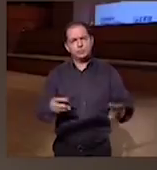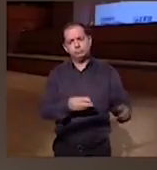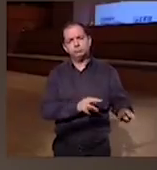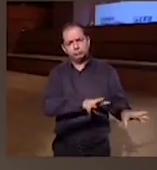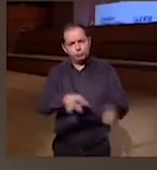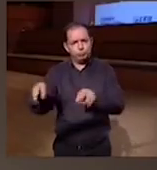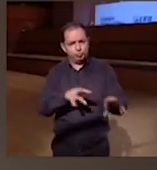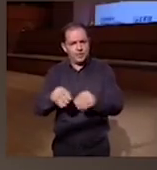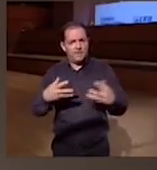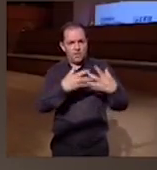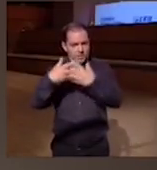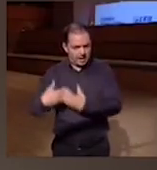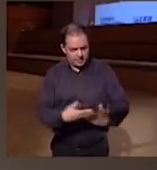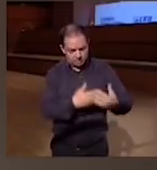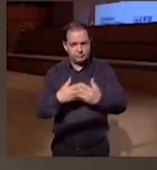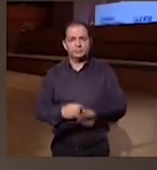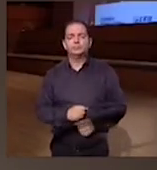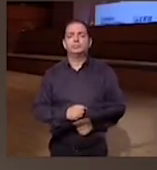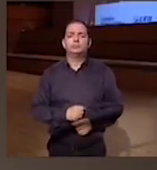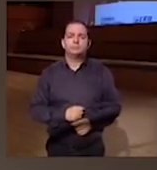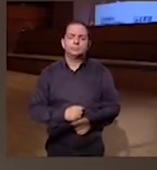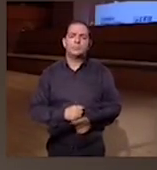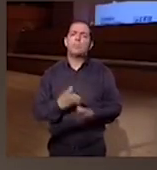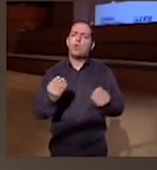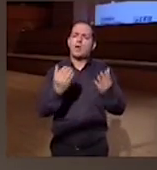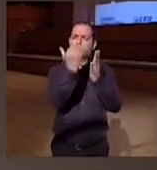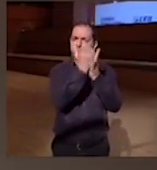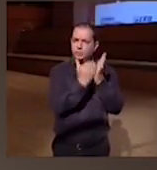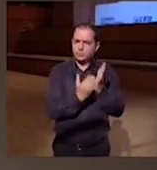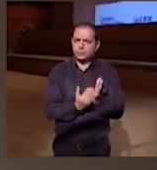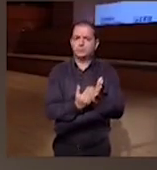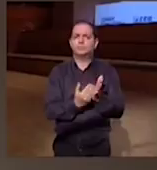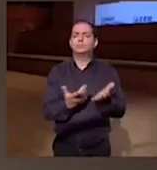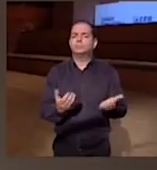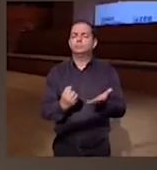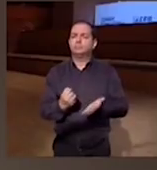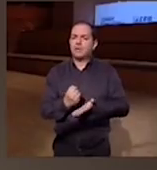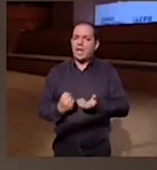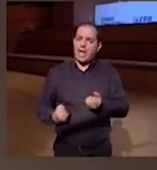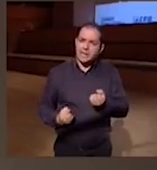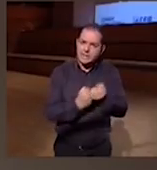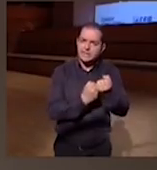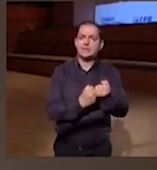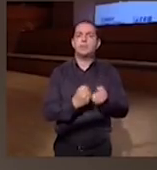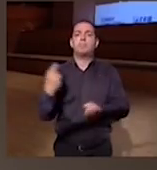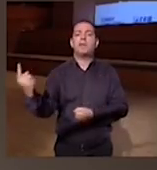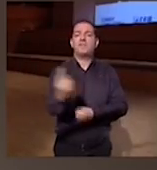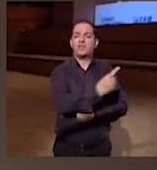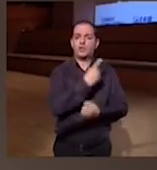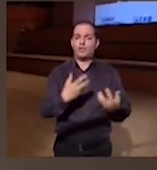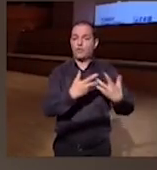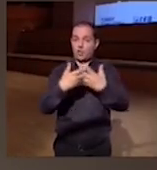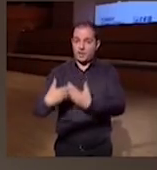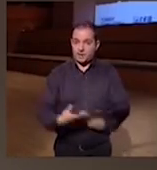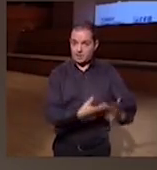Υλοποιούμε λοιπόν μια σειρά από προγράμματα, όπως για παράδειγμα η ενίσχυση της περιβαλλοντικής βιομηχανίας, μέσω του